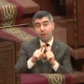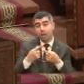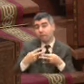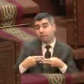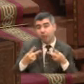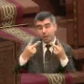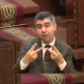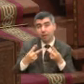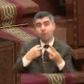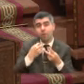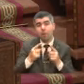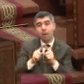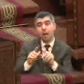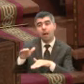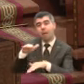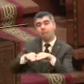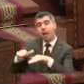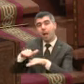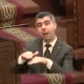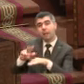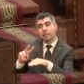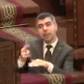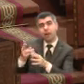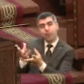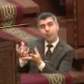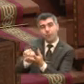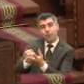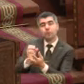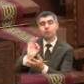اما عن طريق التحليه ديال مياه البحر. شكرا سيد الوزير.